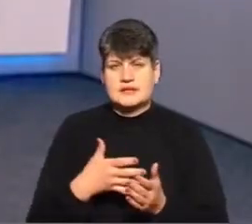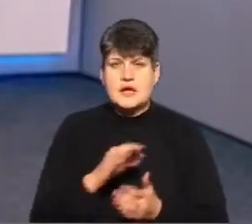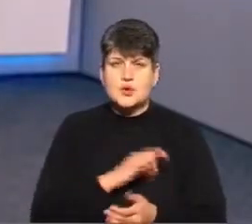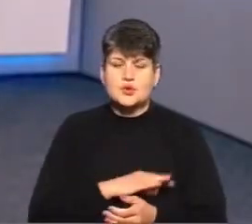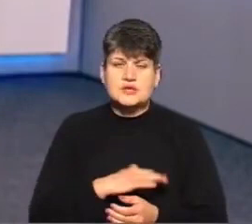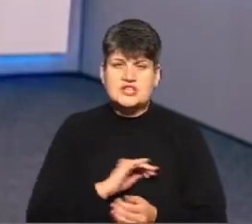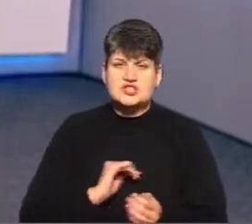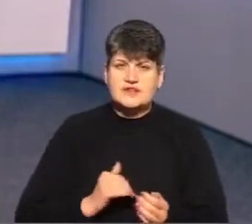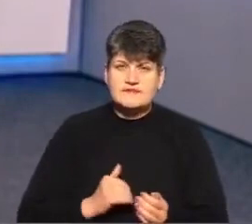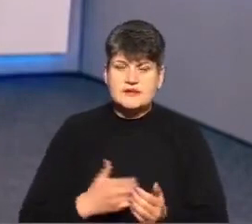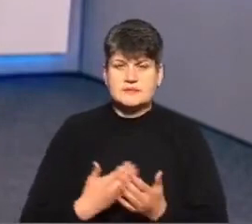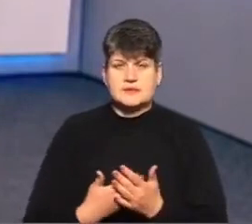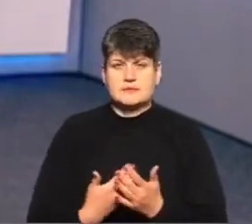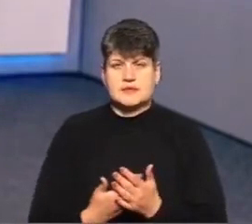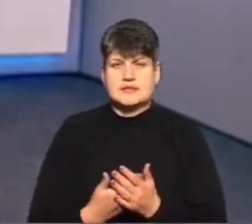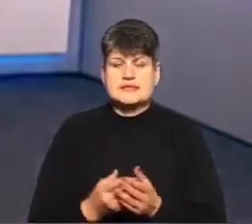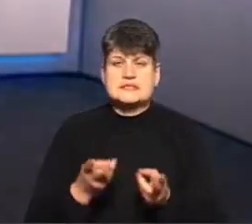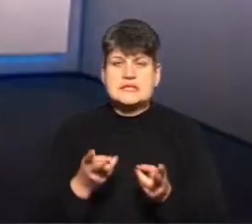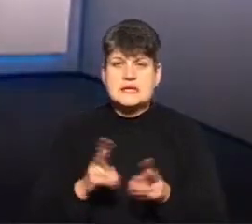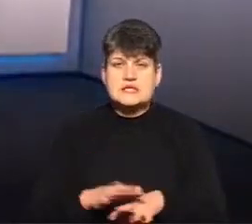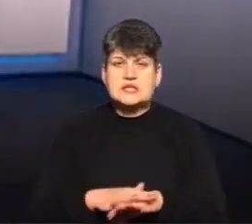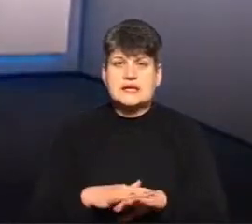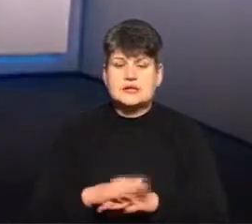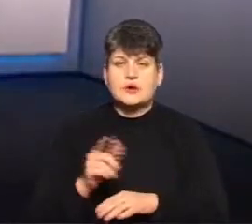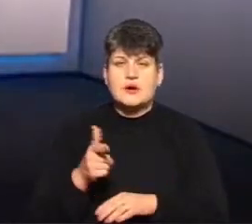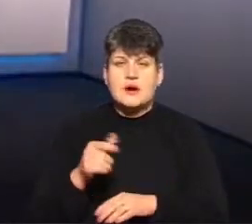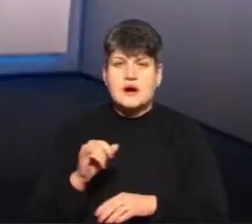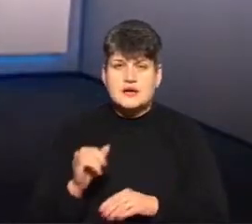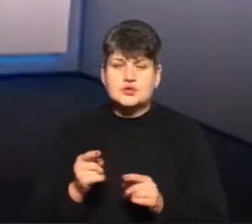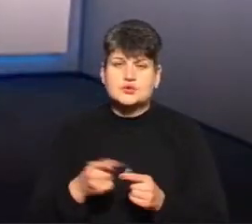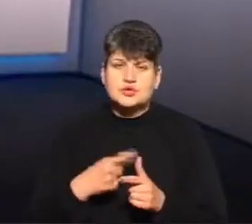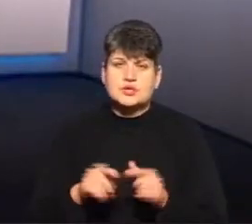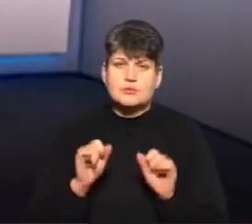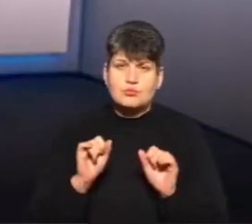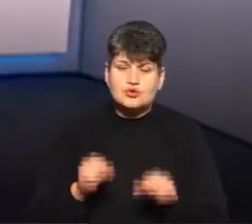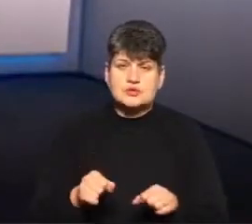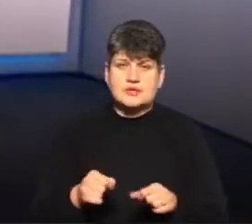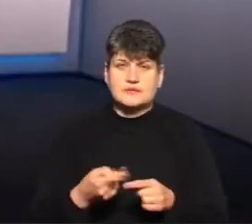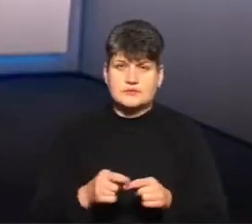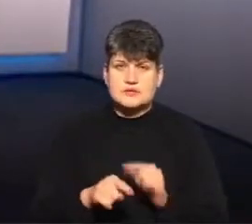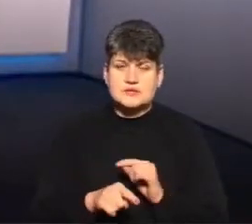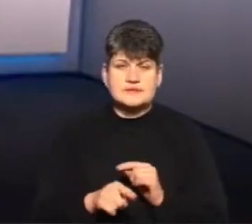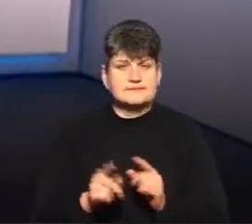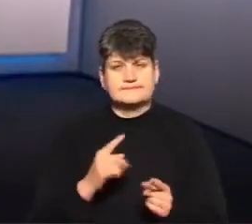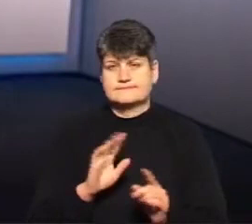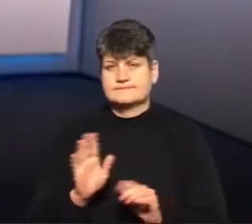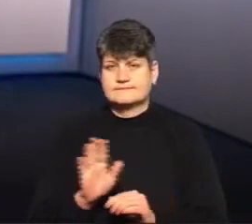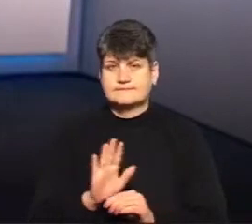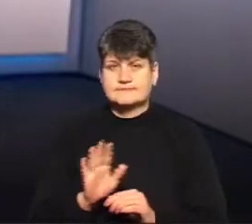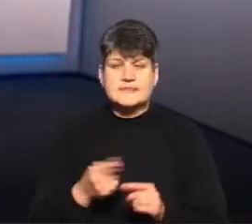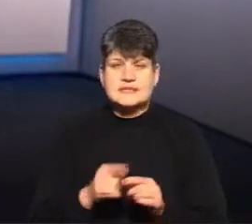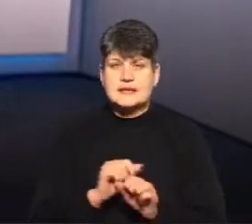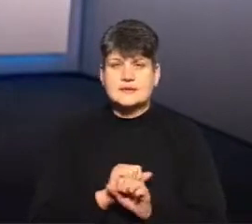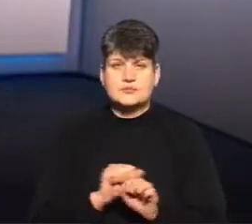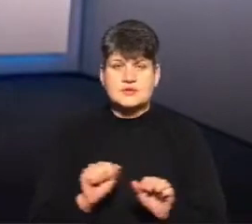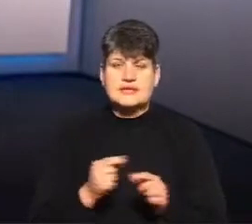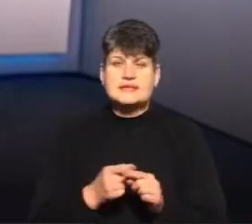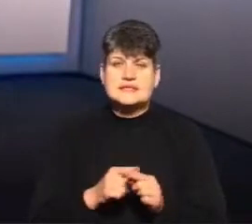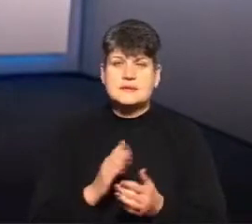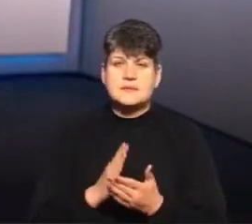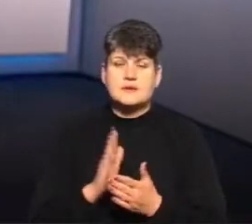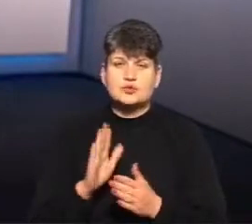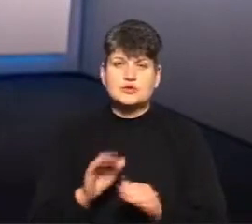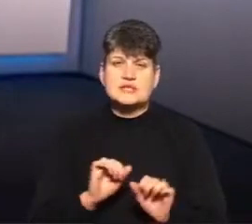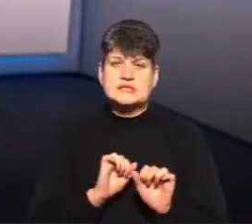наприклад, залишити ринок газу? Тобто, чи можливі якісь такі комбінації? Ні, таких варіантів неможливо, це тільки має бути захищеність вразливих